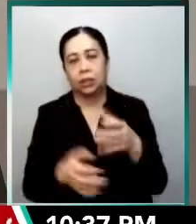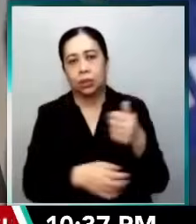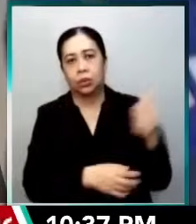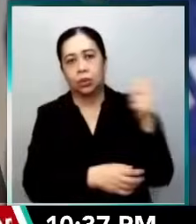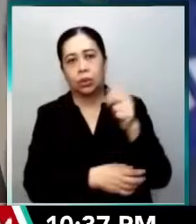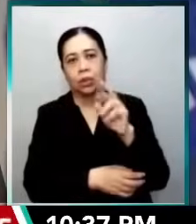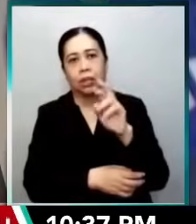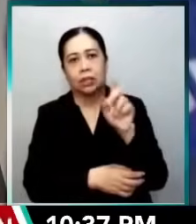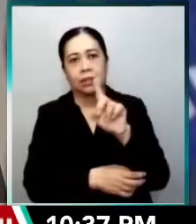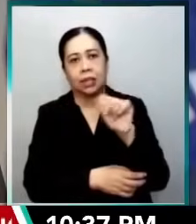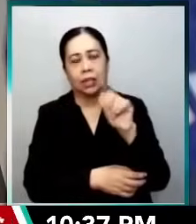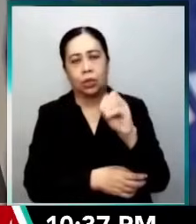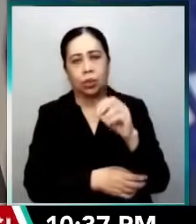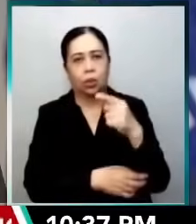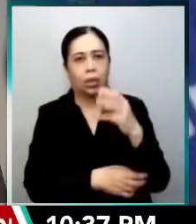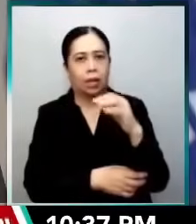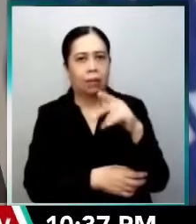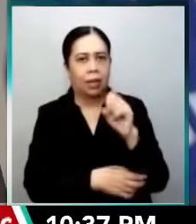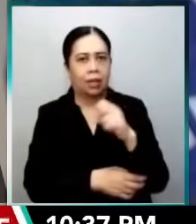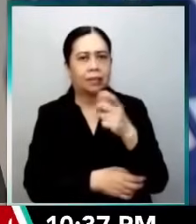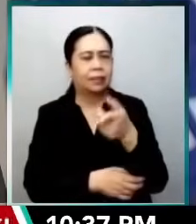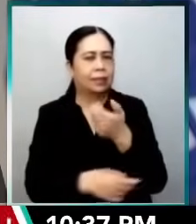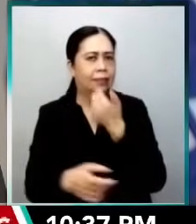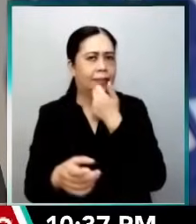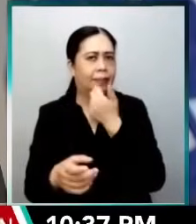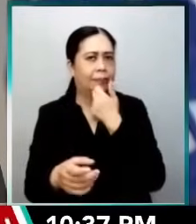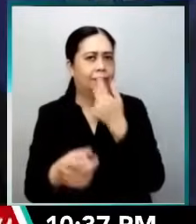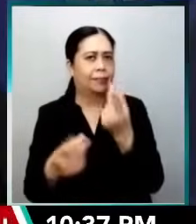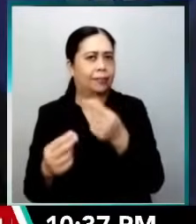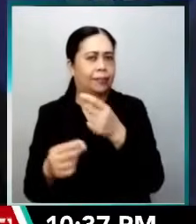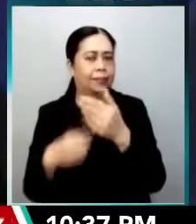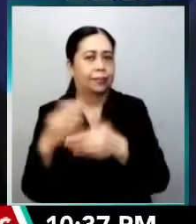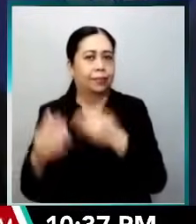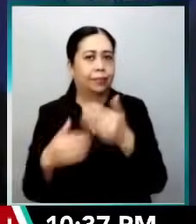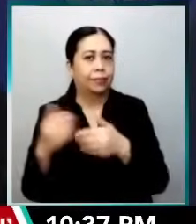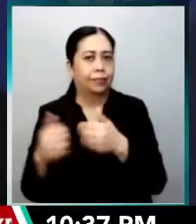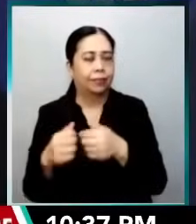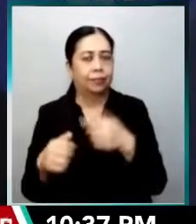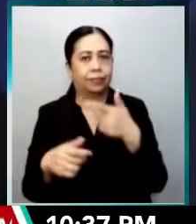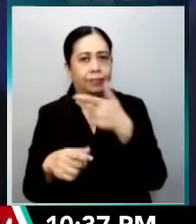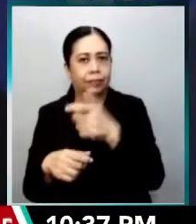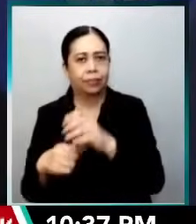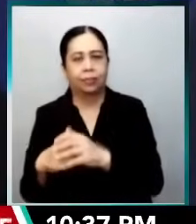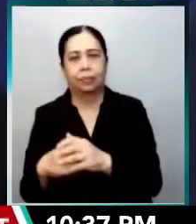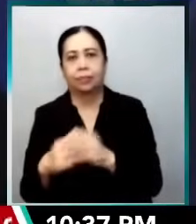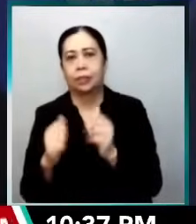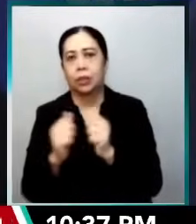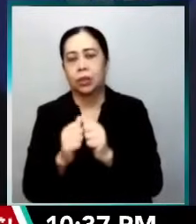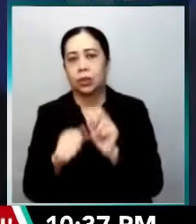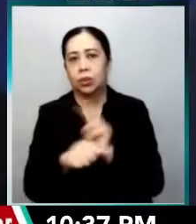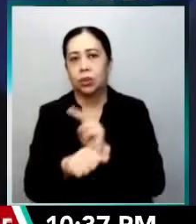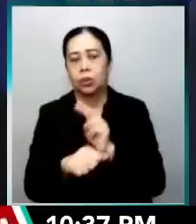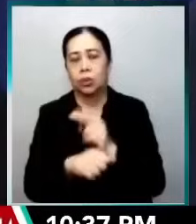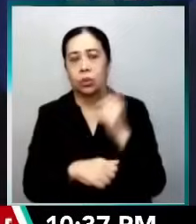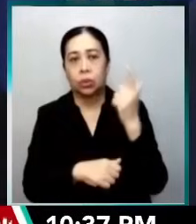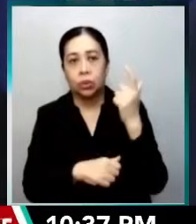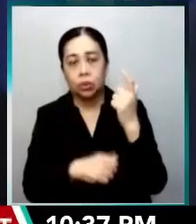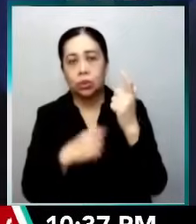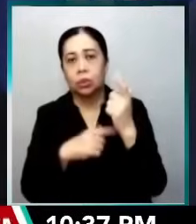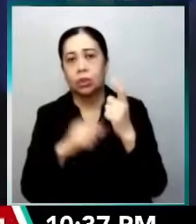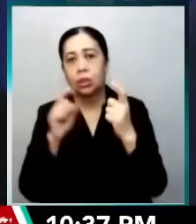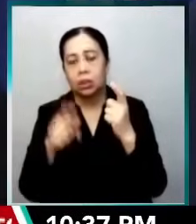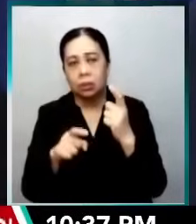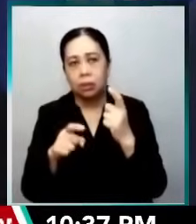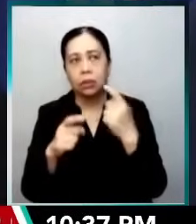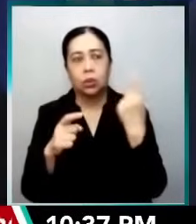Gapas, marami silang butas na nakita sa isinagawang operasyon. Ang paggamit ng armas, dapat lang ito kung